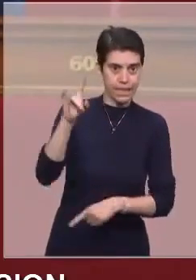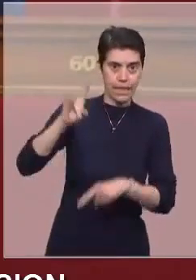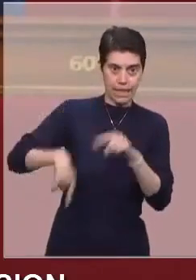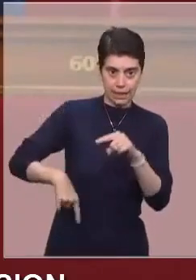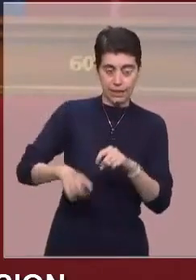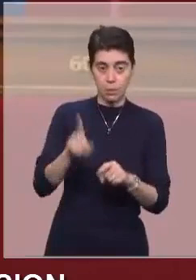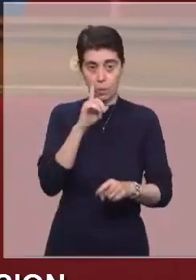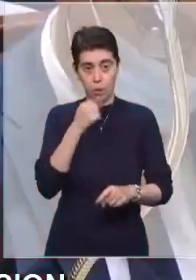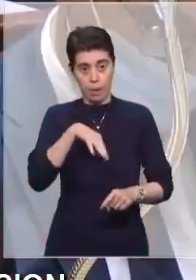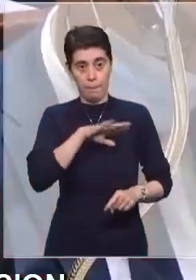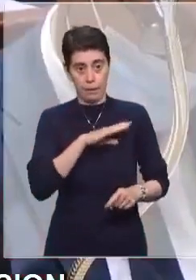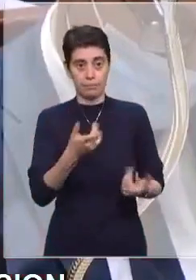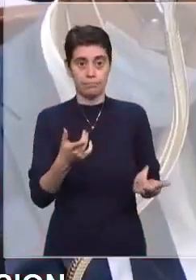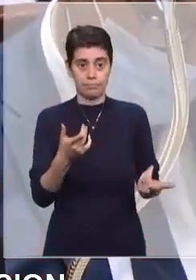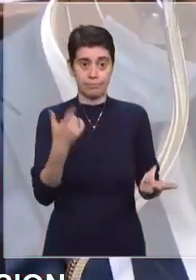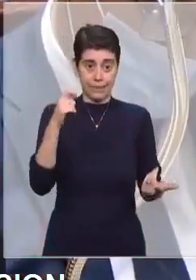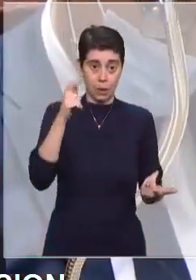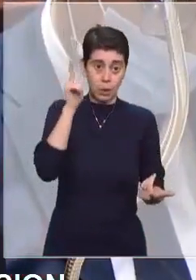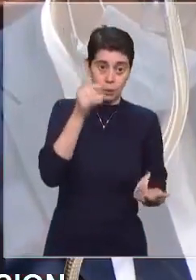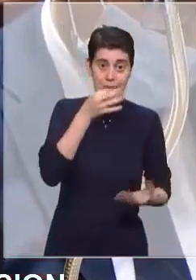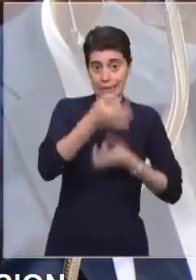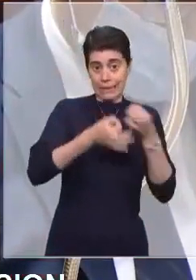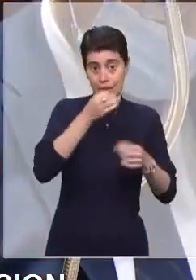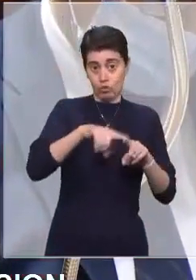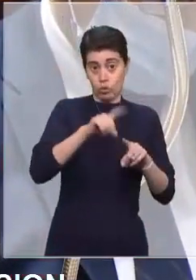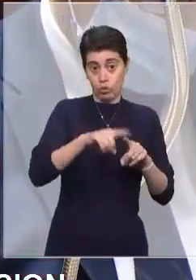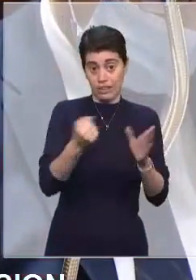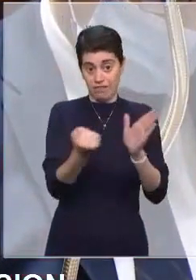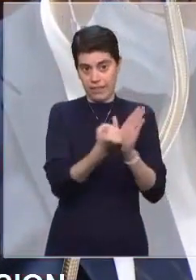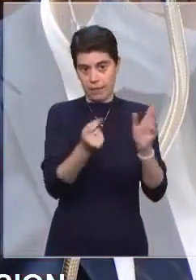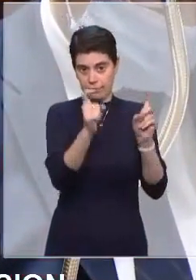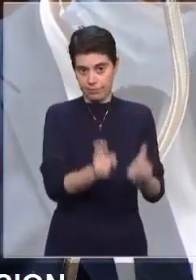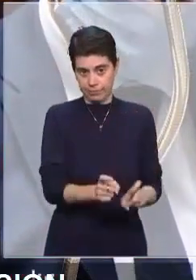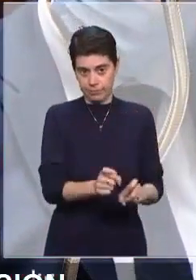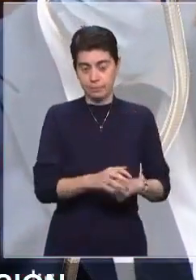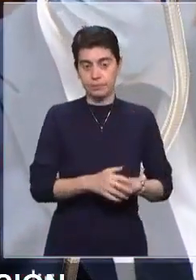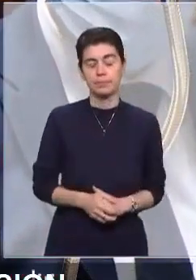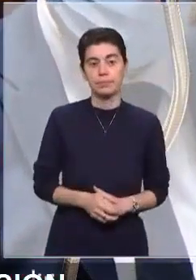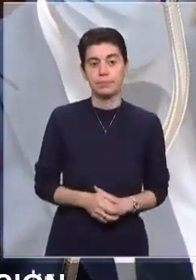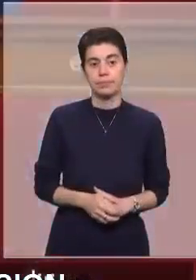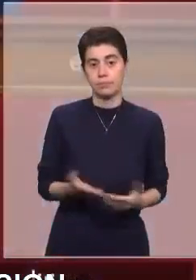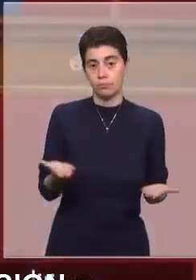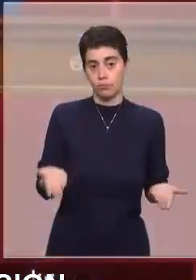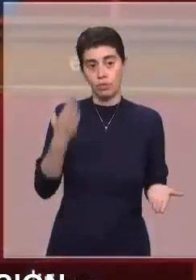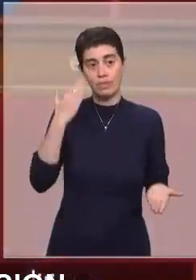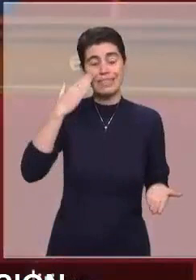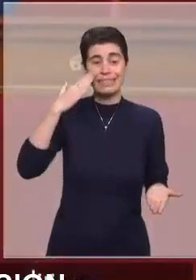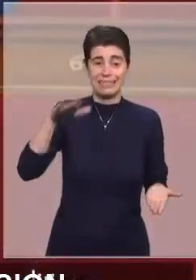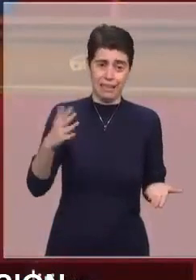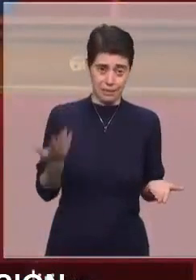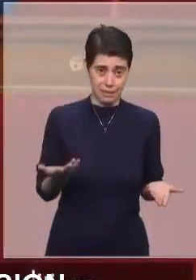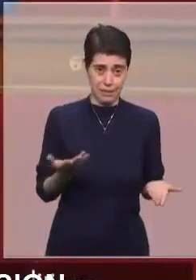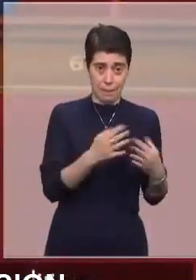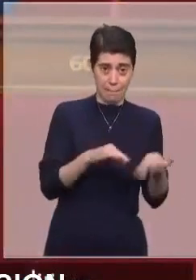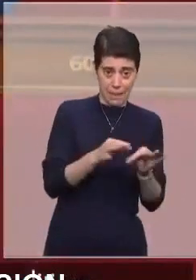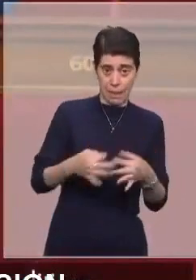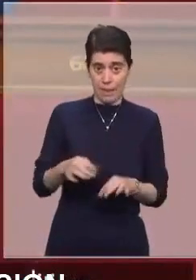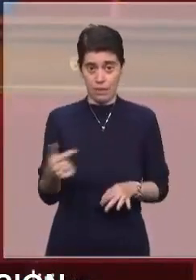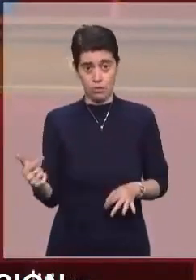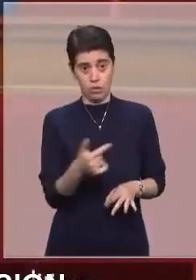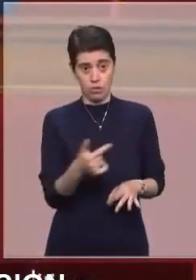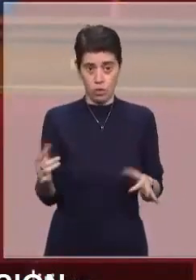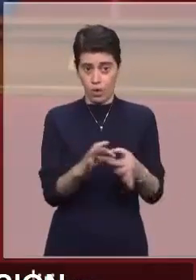propos du président de la République et à la restriction des visas. Nous savons combien les relations entre nos deux pays sont